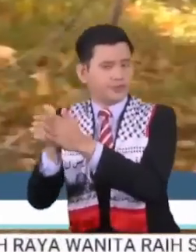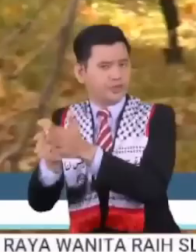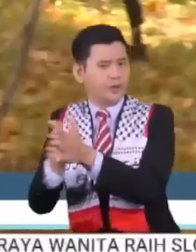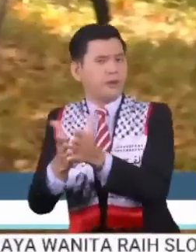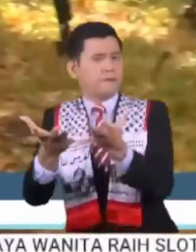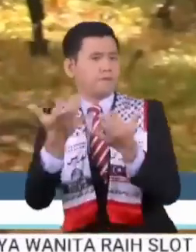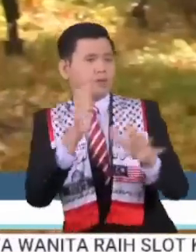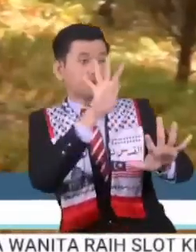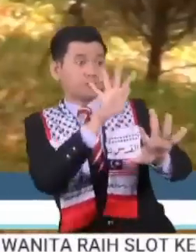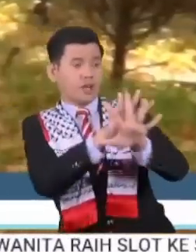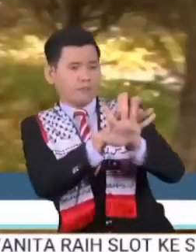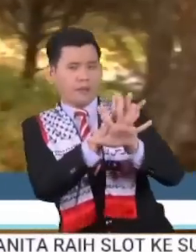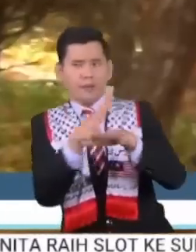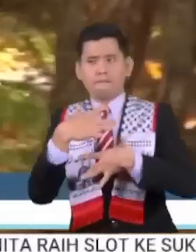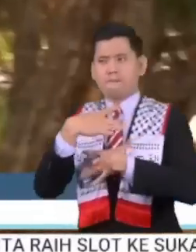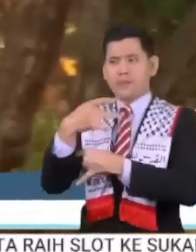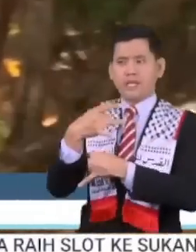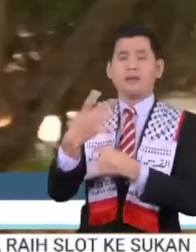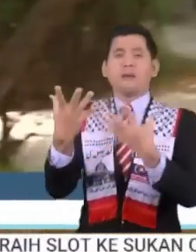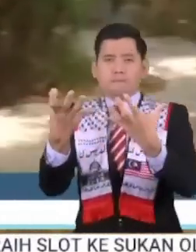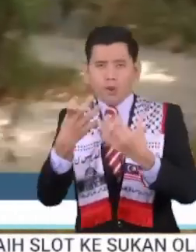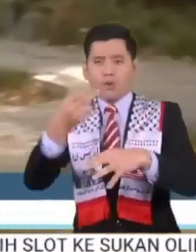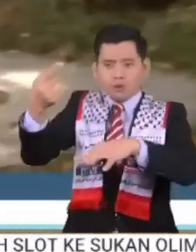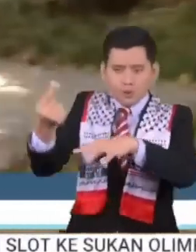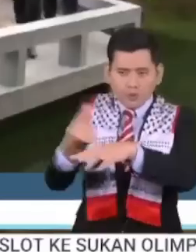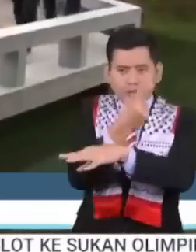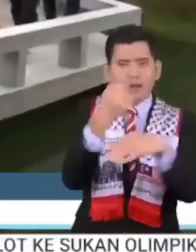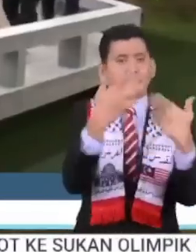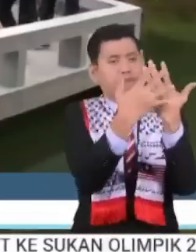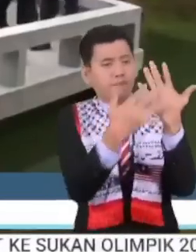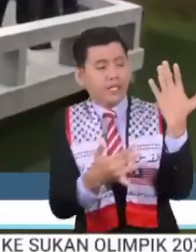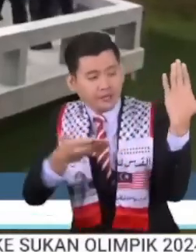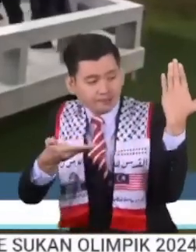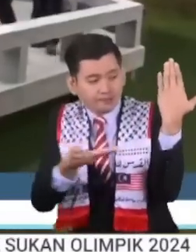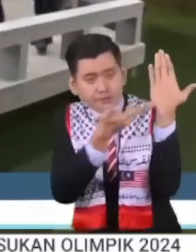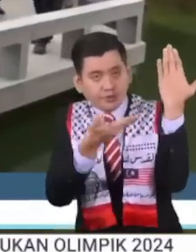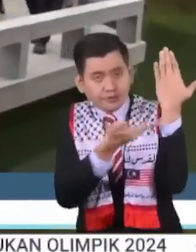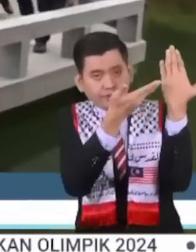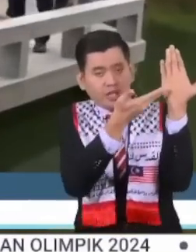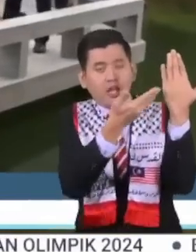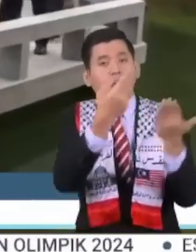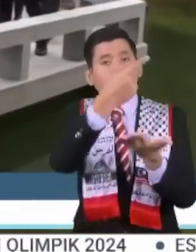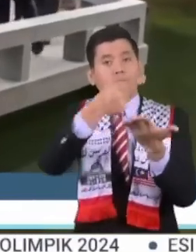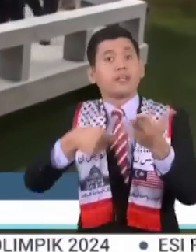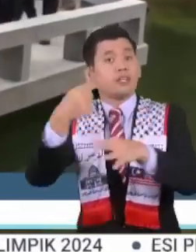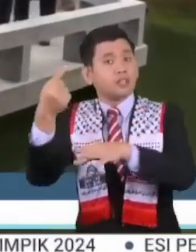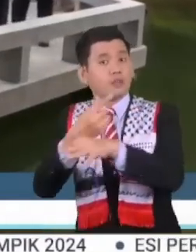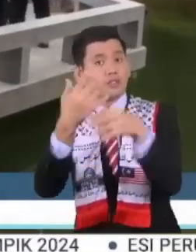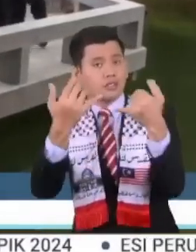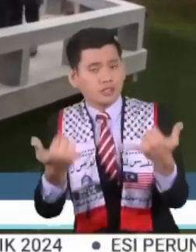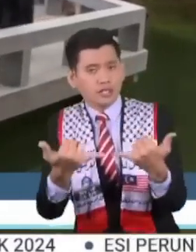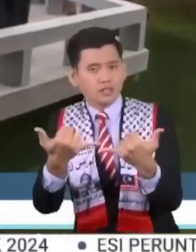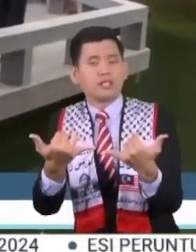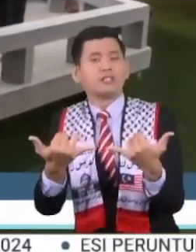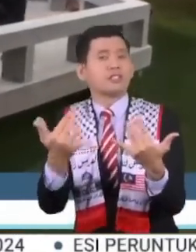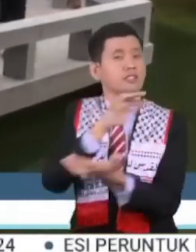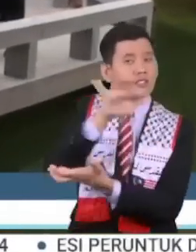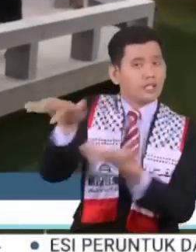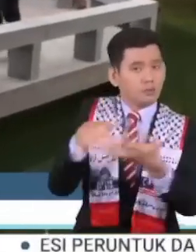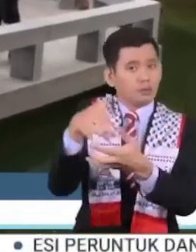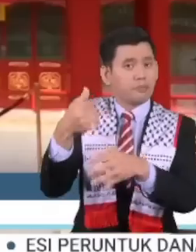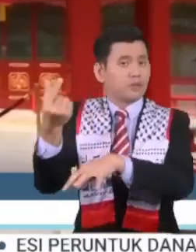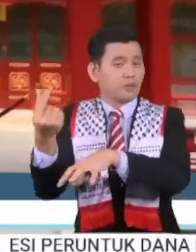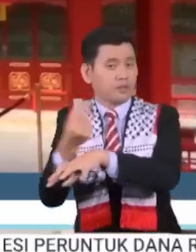menarik minat orang beralih daripada minyak-minyak lain. Dan apa yang digunakan di China sekarang ni, dia gabungkan penggunaan minyak.